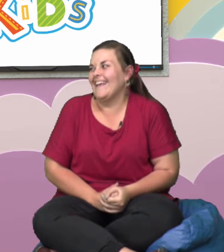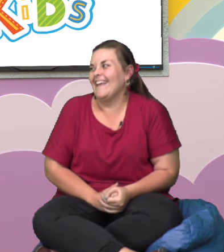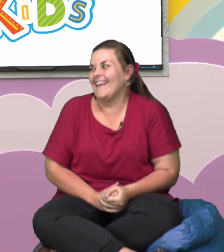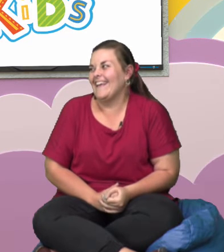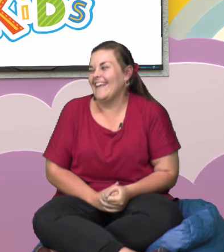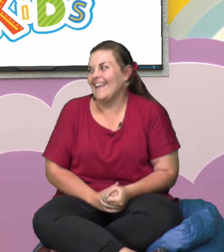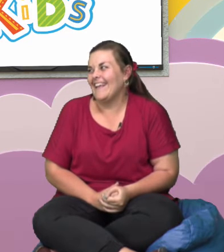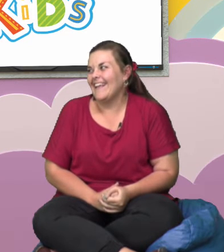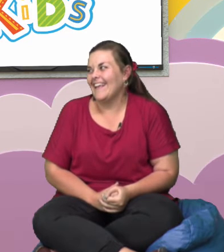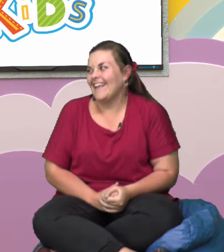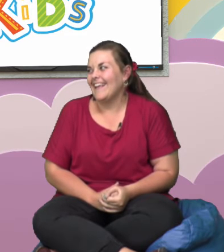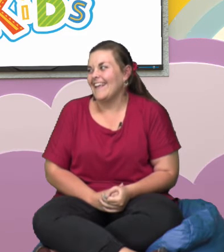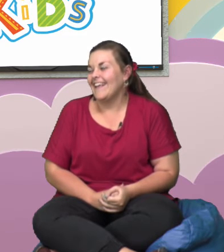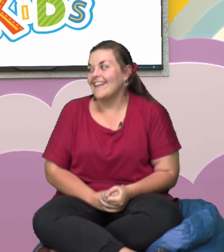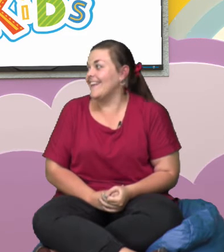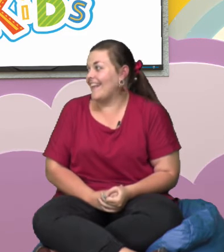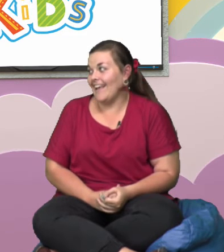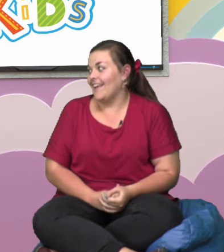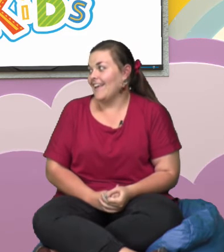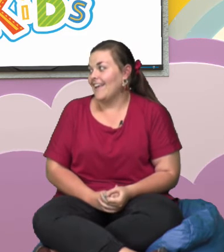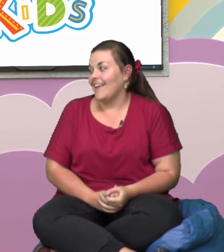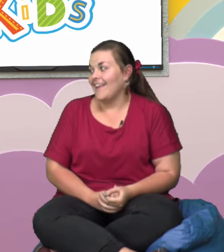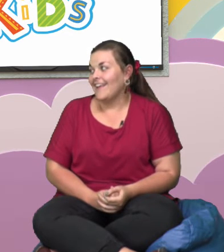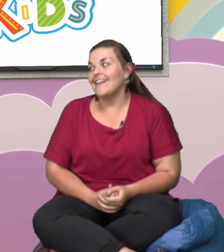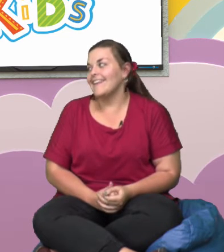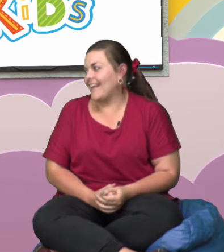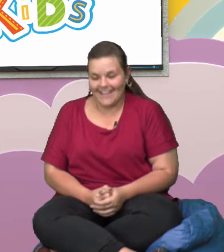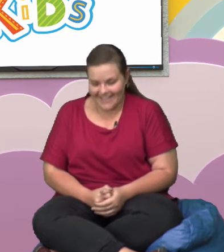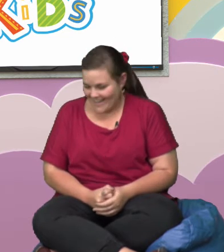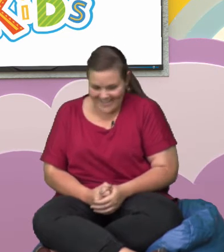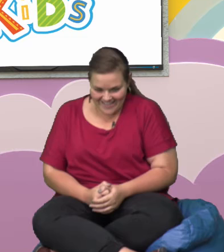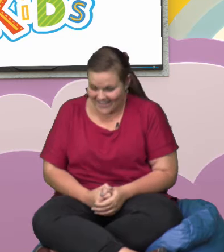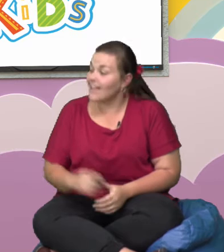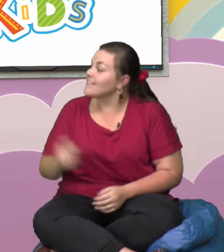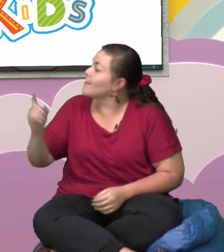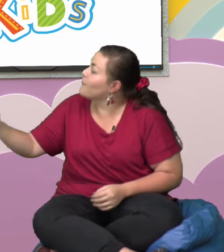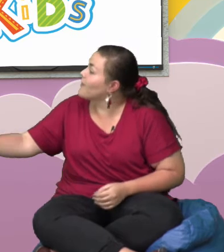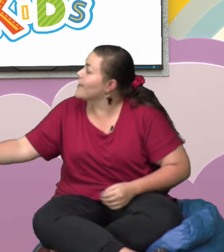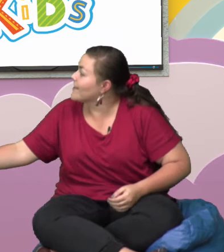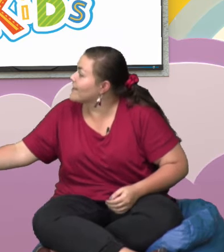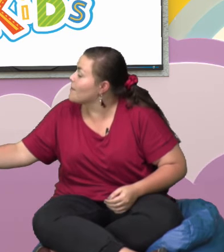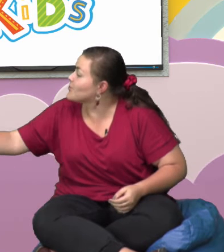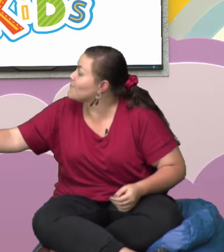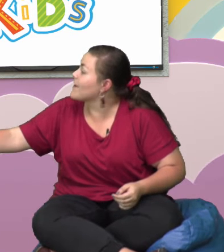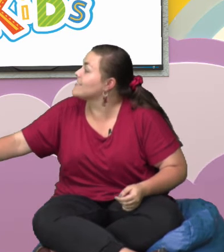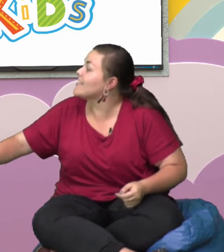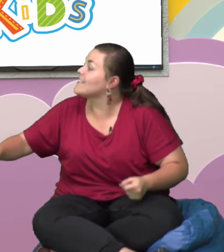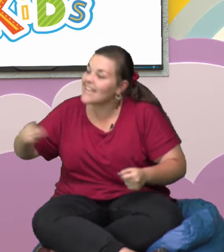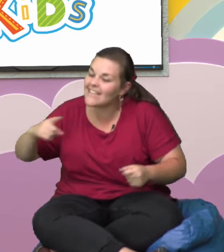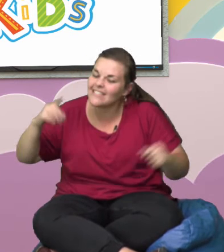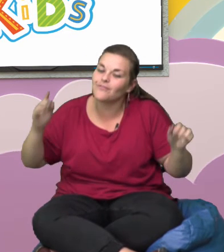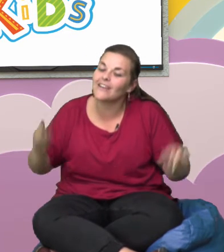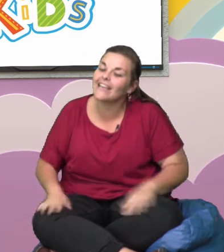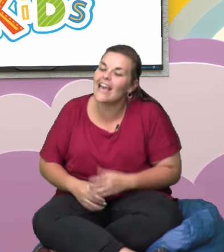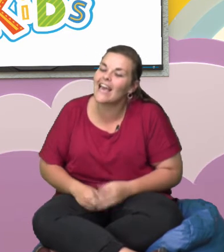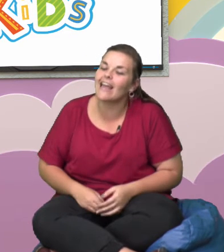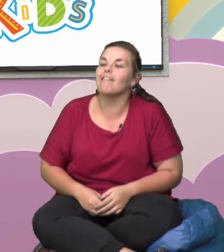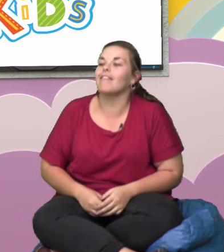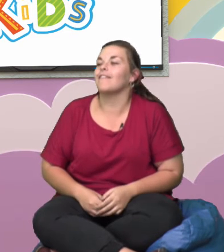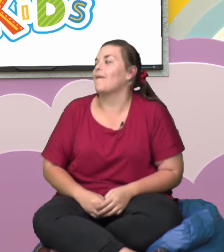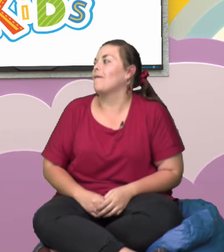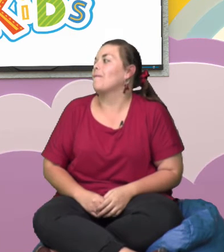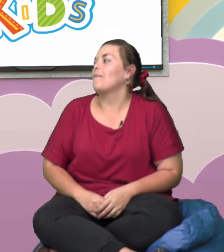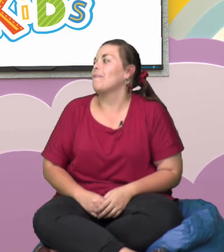as ek sê 22, is dit reg? Want Nee. 2 en 2 is Nee, saam. nee. Ek Dan is dit laat 4. my Jy moes vir my kies. gesê het 6 is